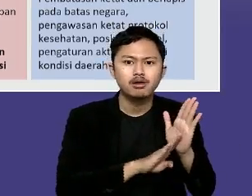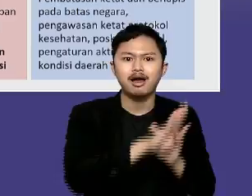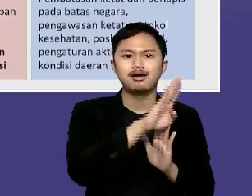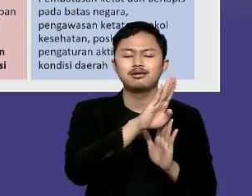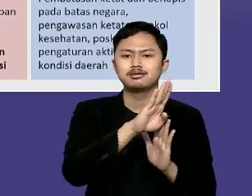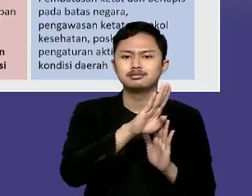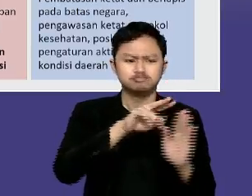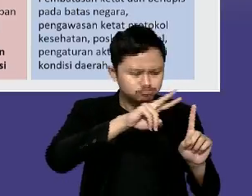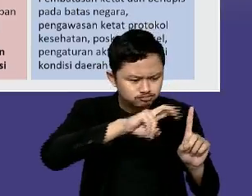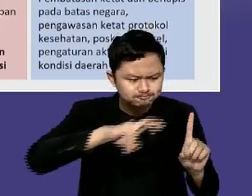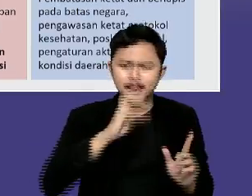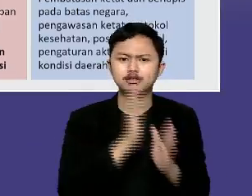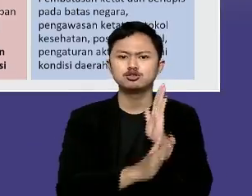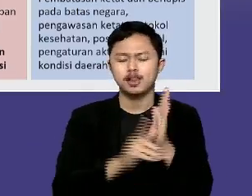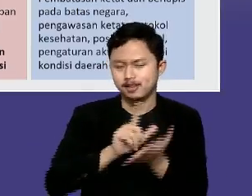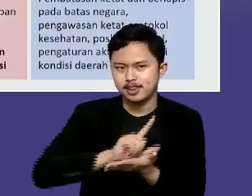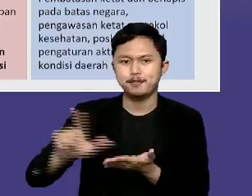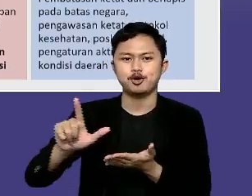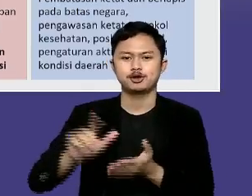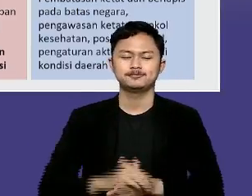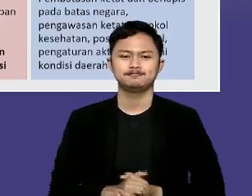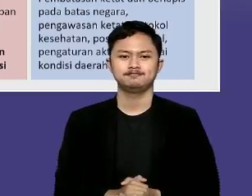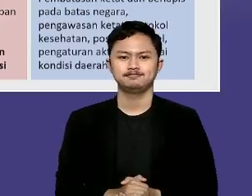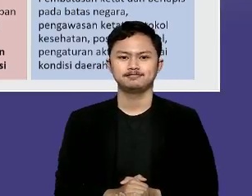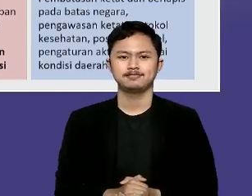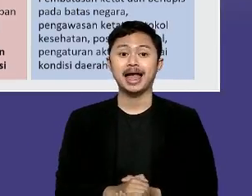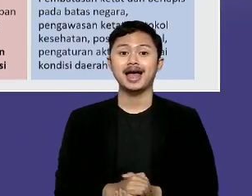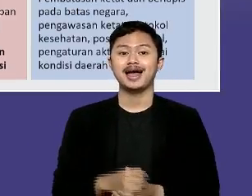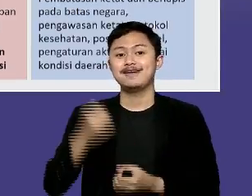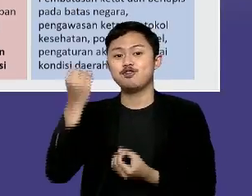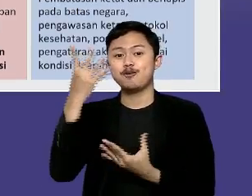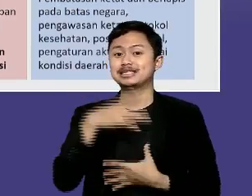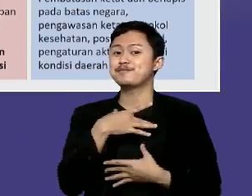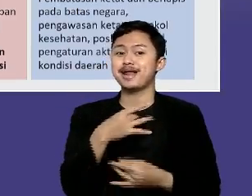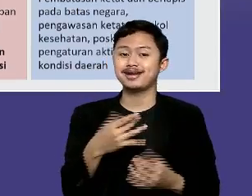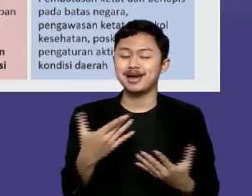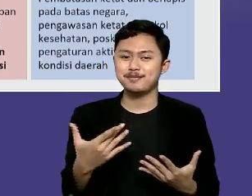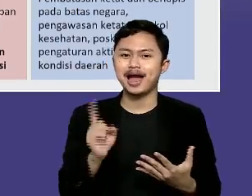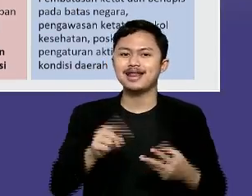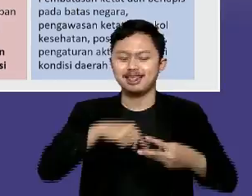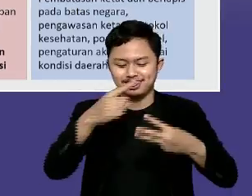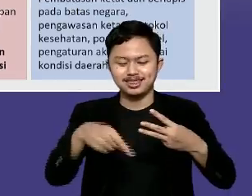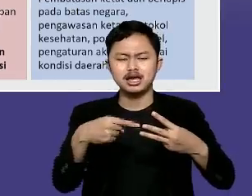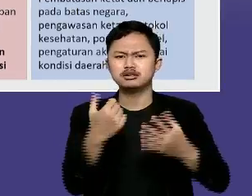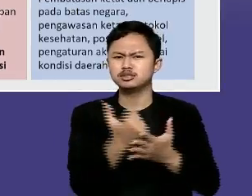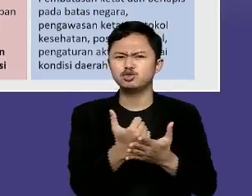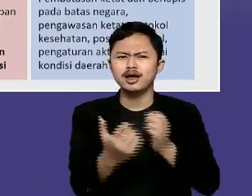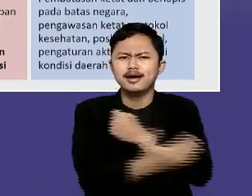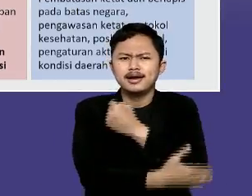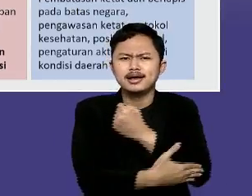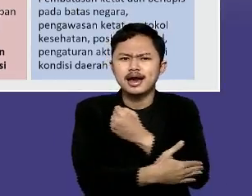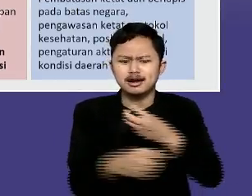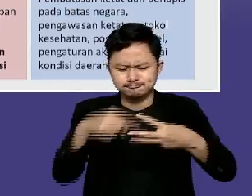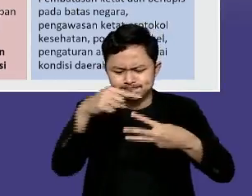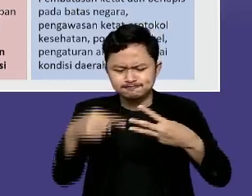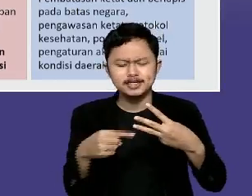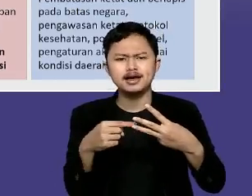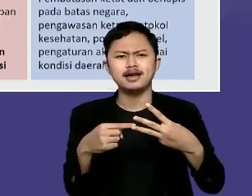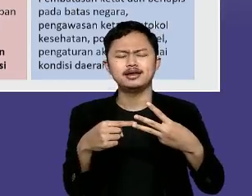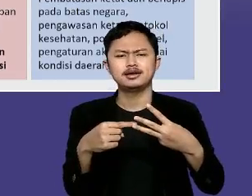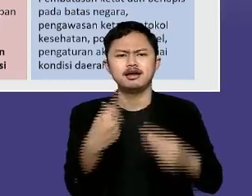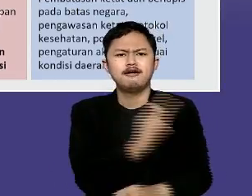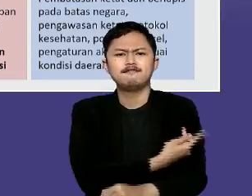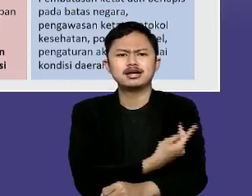signifikan. Hal yang menarik adalah di 3 negara ini, cakupan vaksinasi dosis lengkapnya telah mencapai